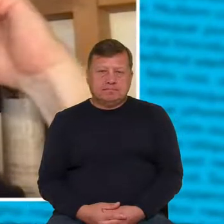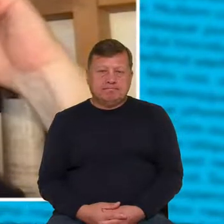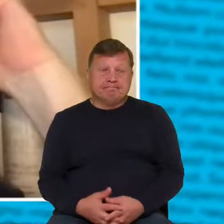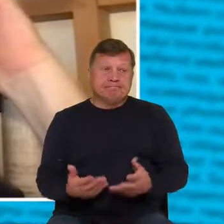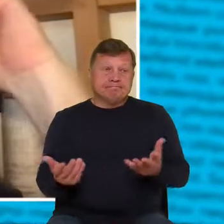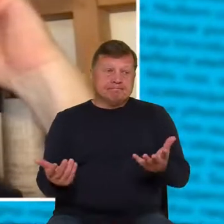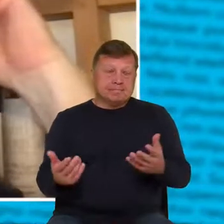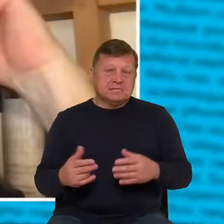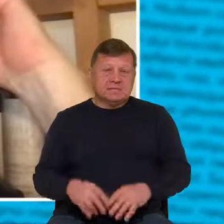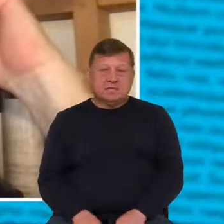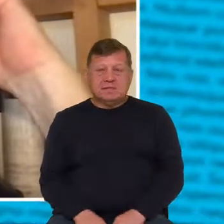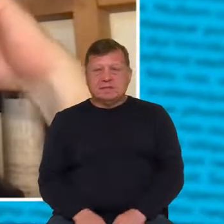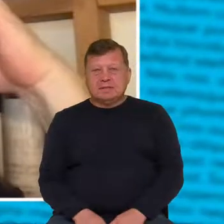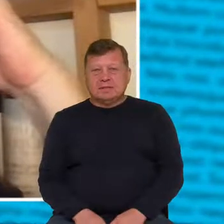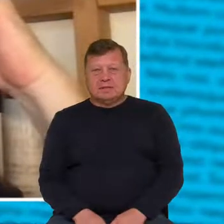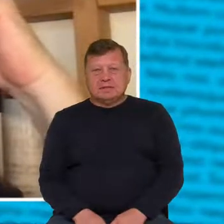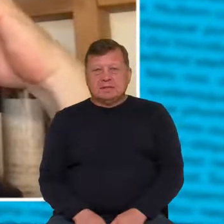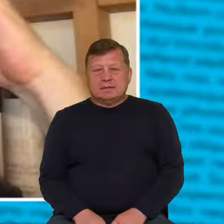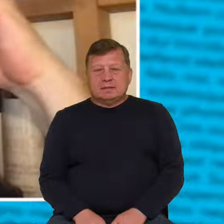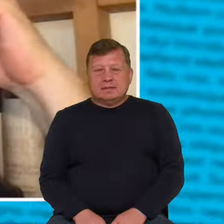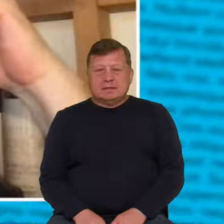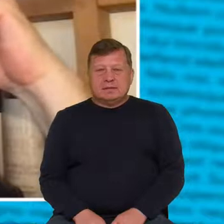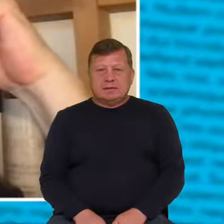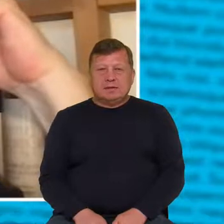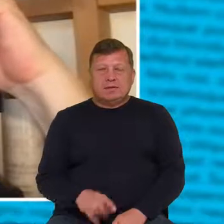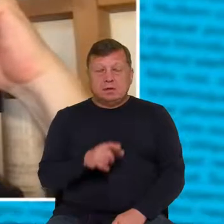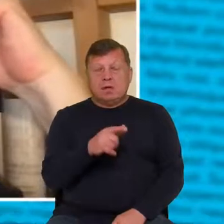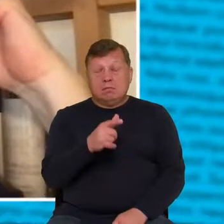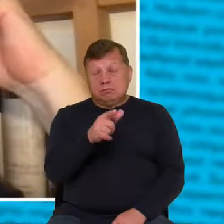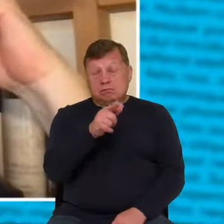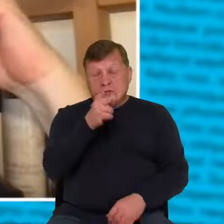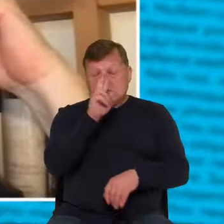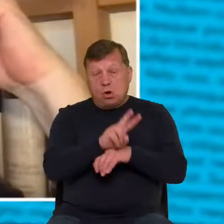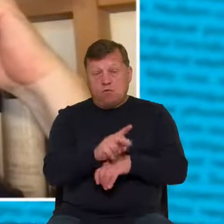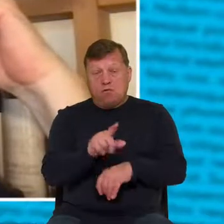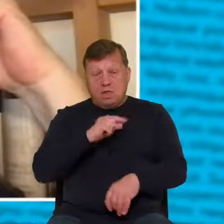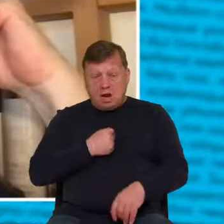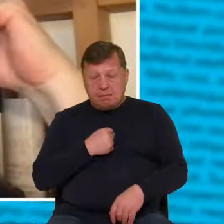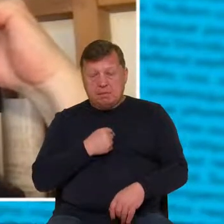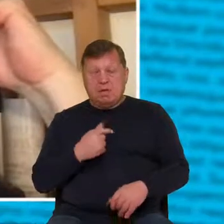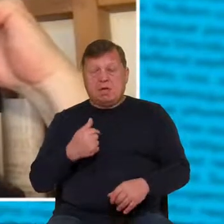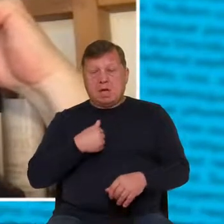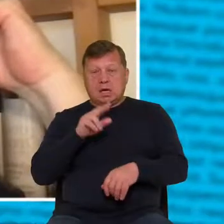Cóż, musieli oczywiście mi zaufać, ja musiałem zaufać im.